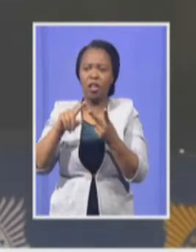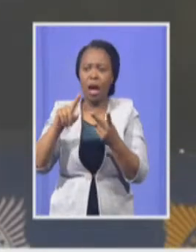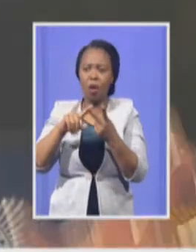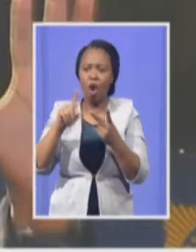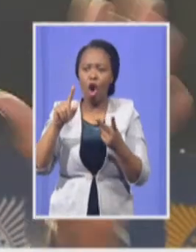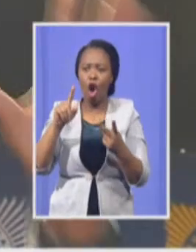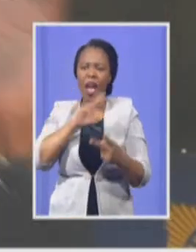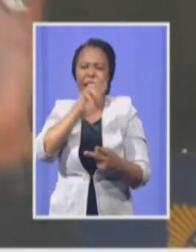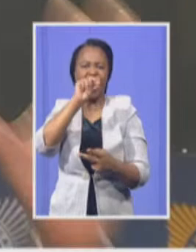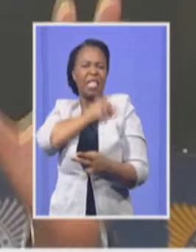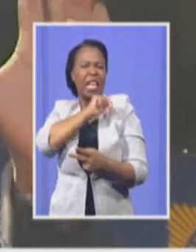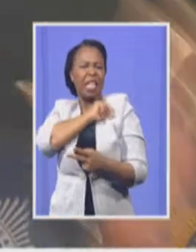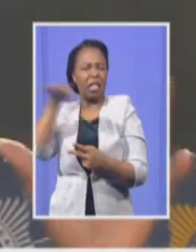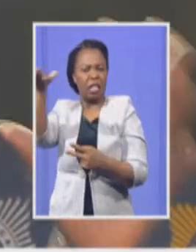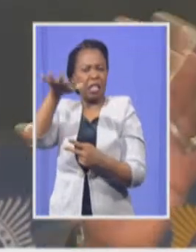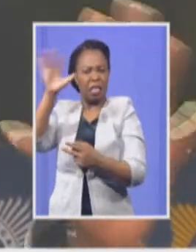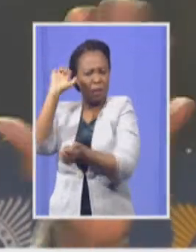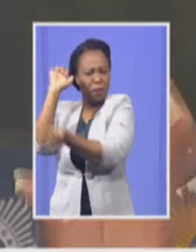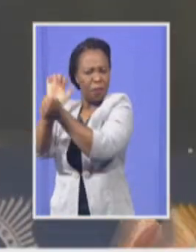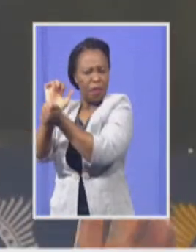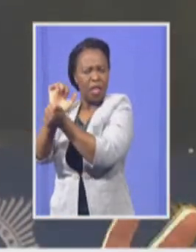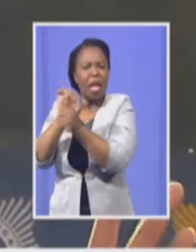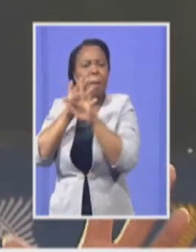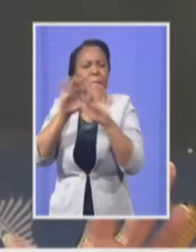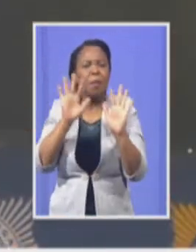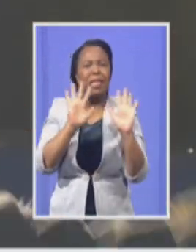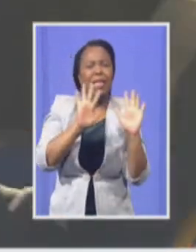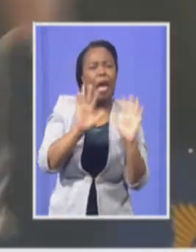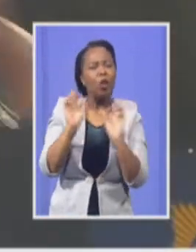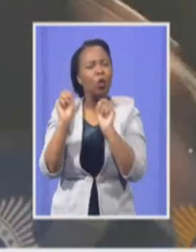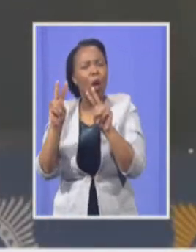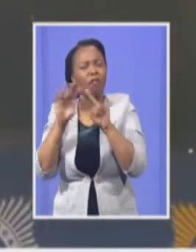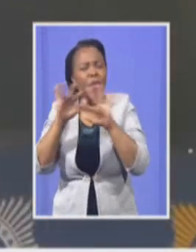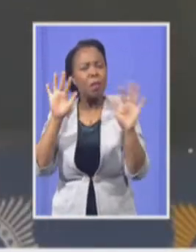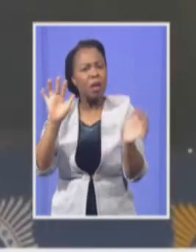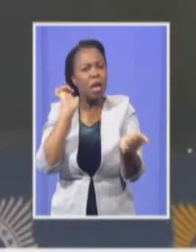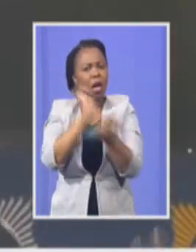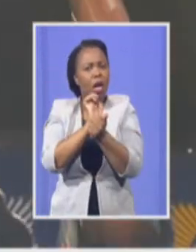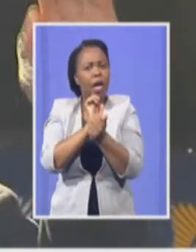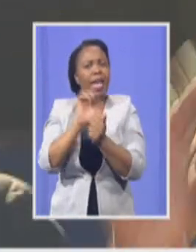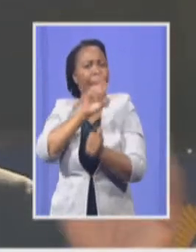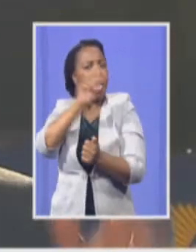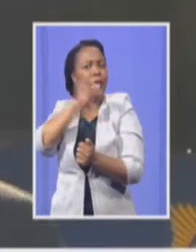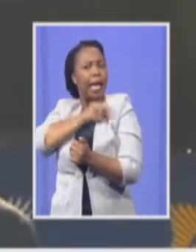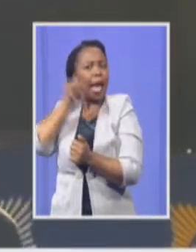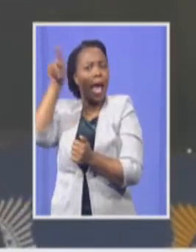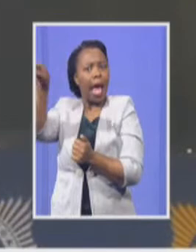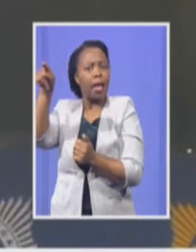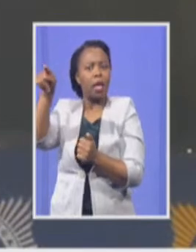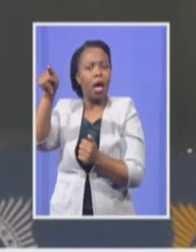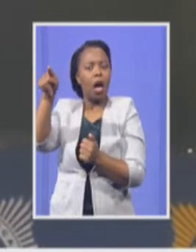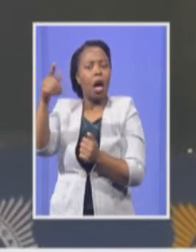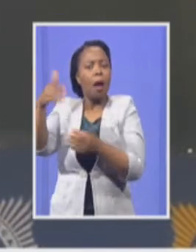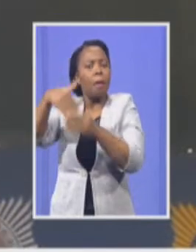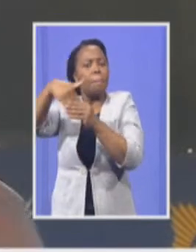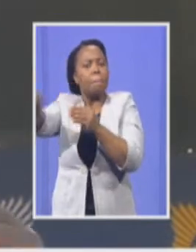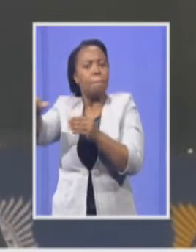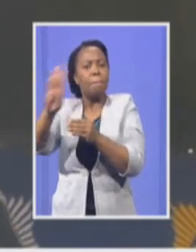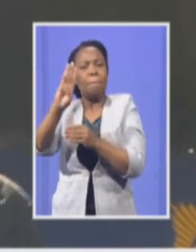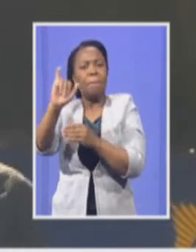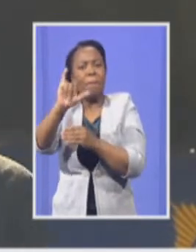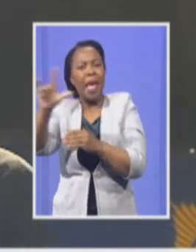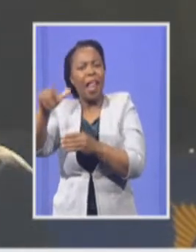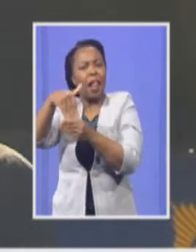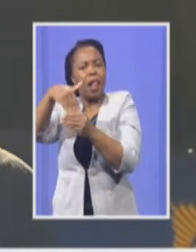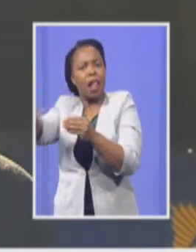Bekubalwa abantu abaphakathi ka10 no12 ababulela. Simbambe ewineni elokethola amabheli. kodwa ke